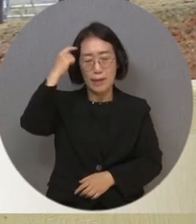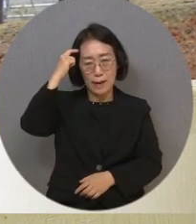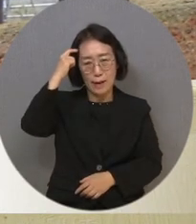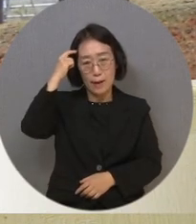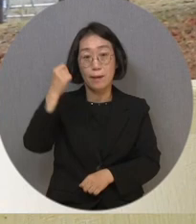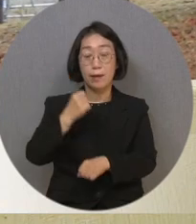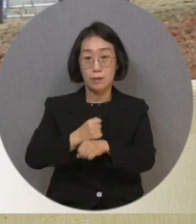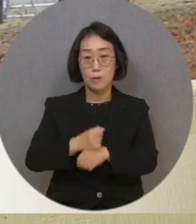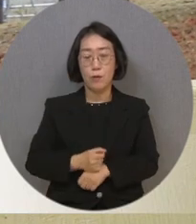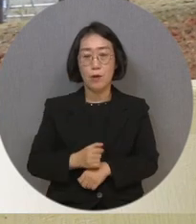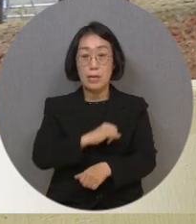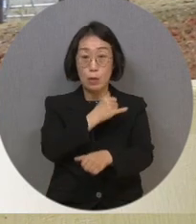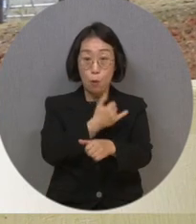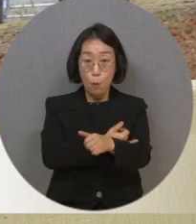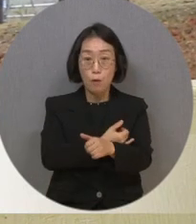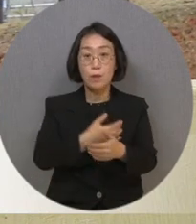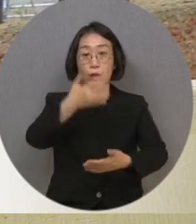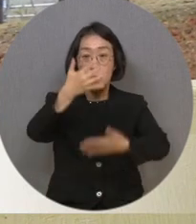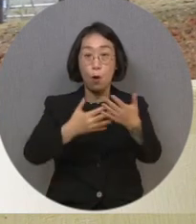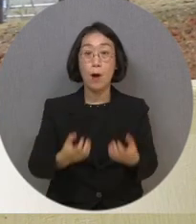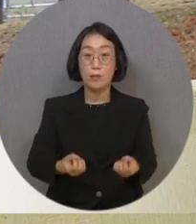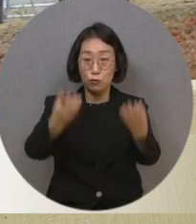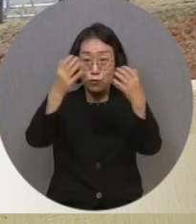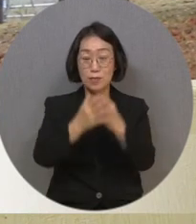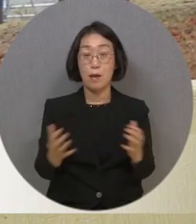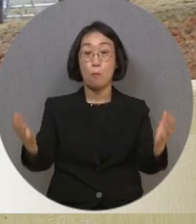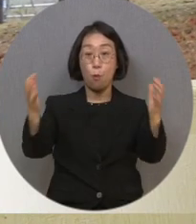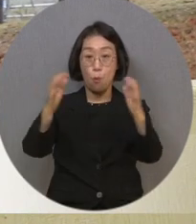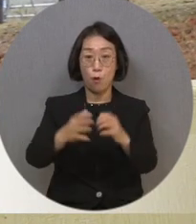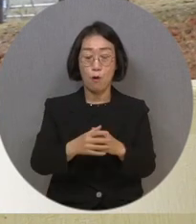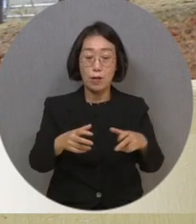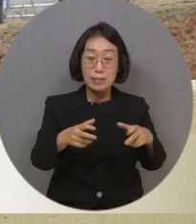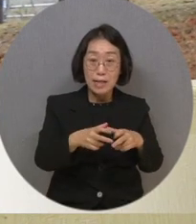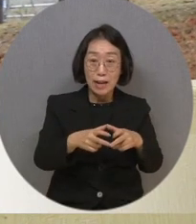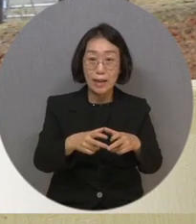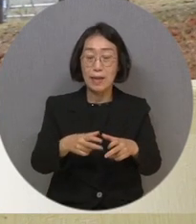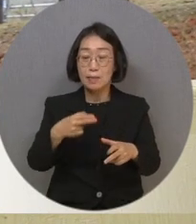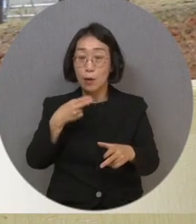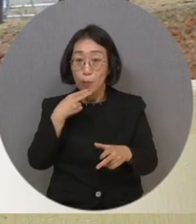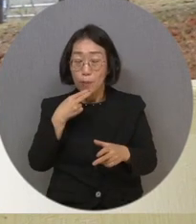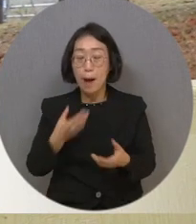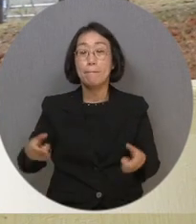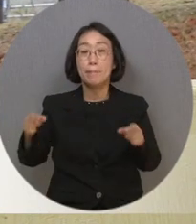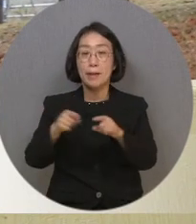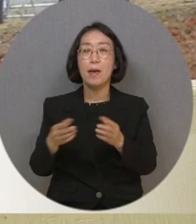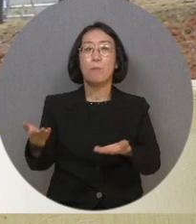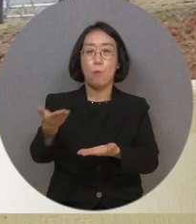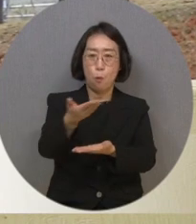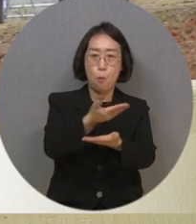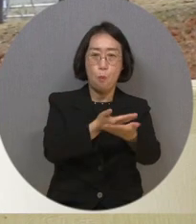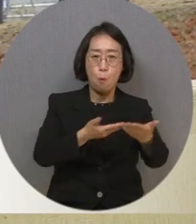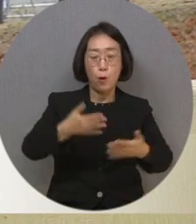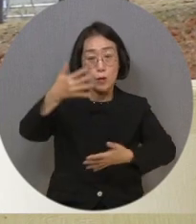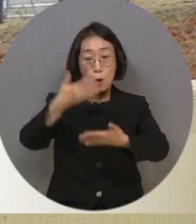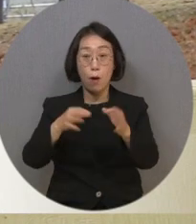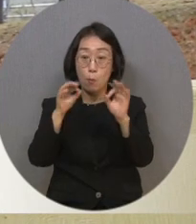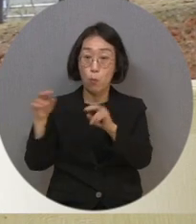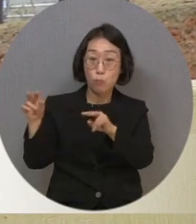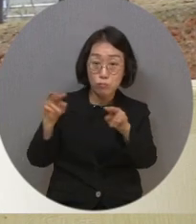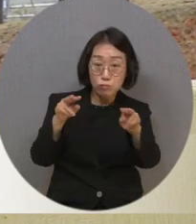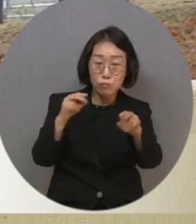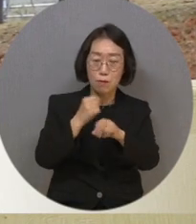해서 인권영화제를 통해 시민하고 우리 비장애인이나 장애인분들이 자연스럽게 영화라는 매체를